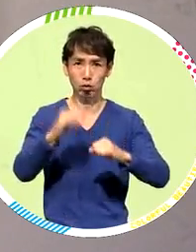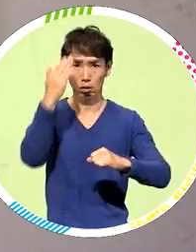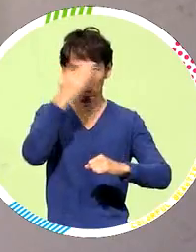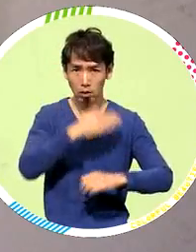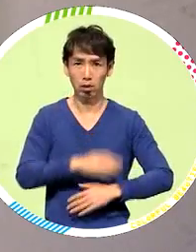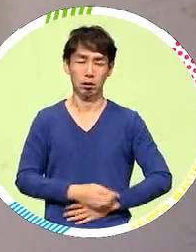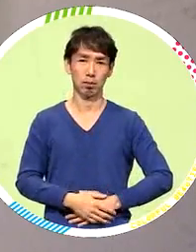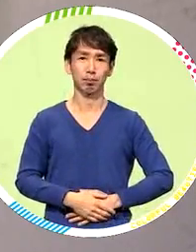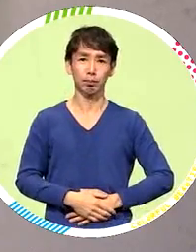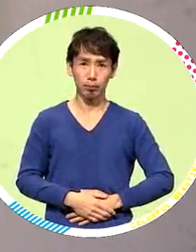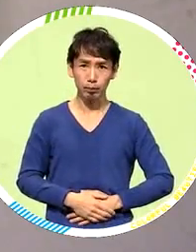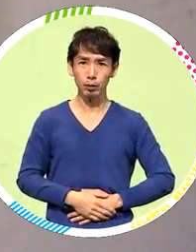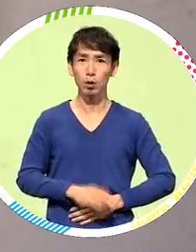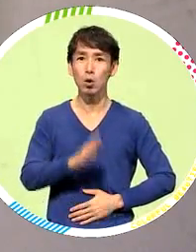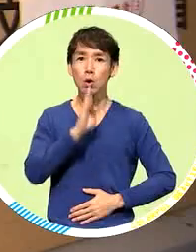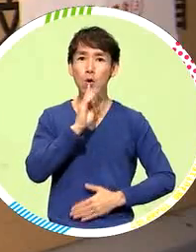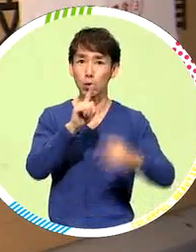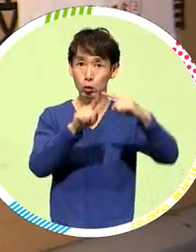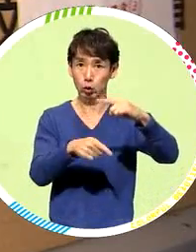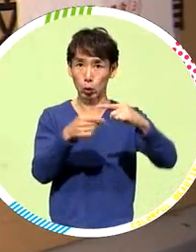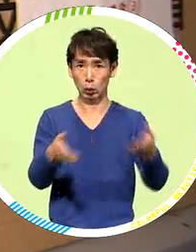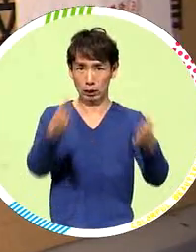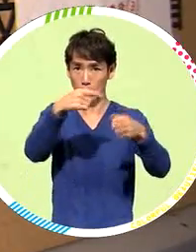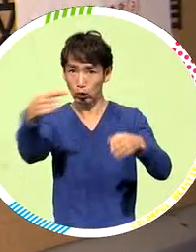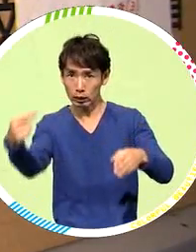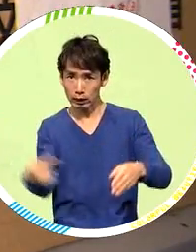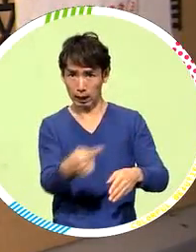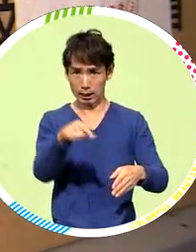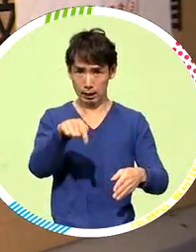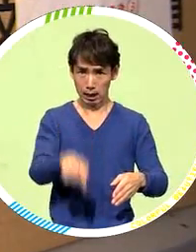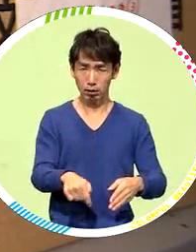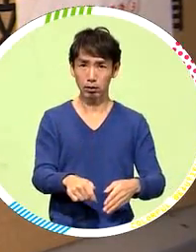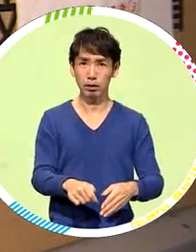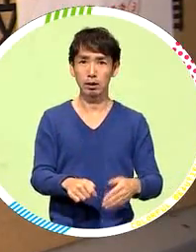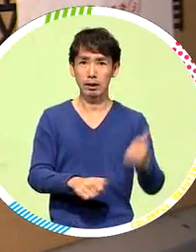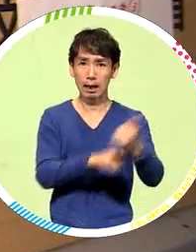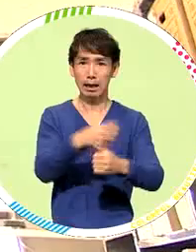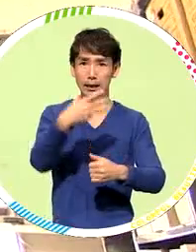きたのは本庁舎の地下にある文書化35書庫